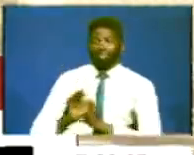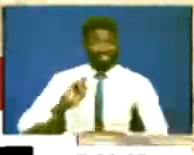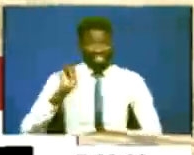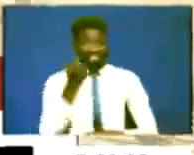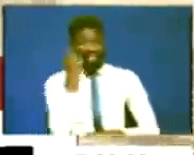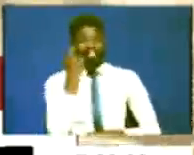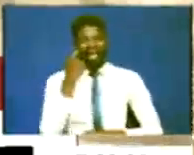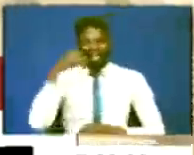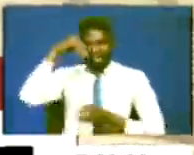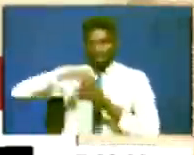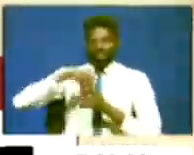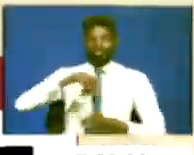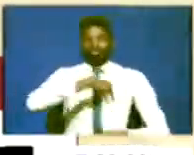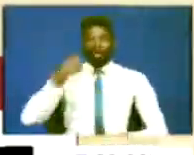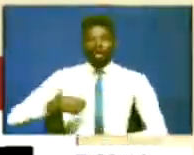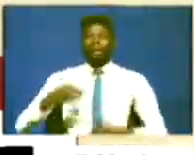nyuma.